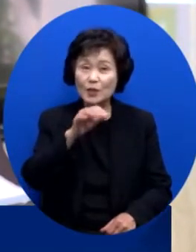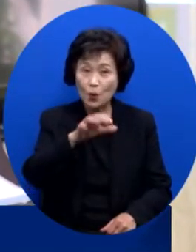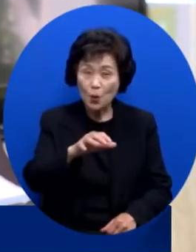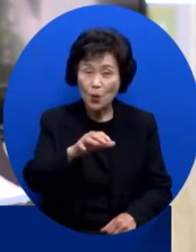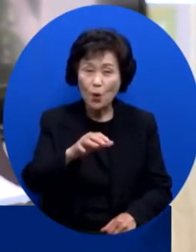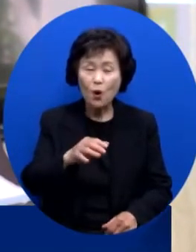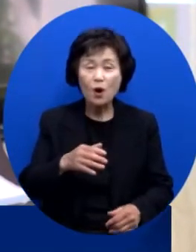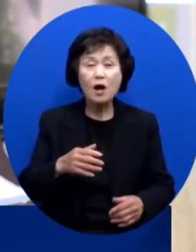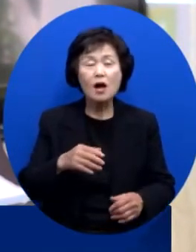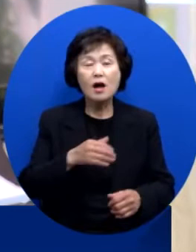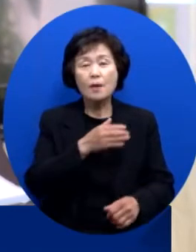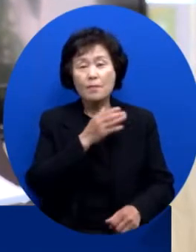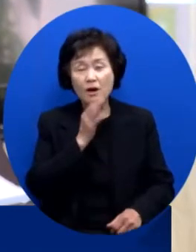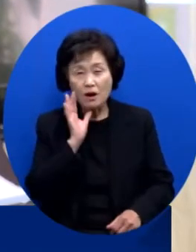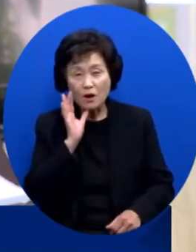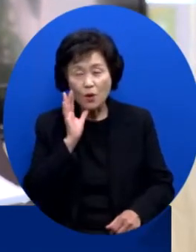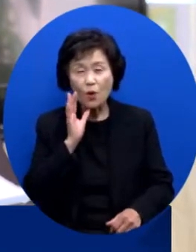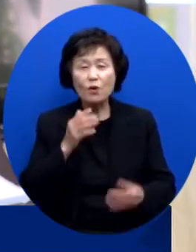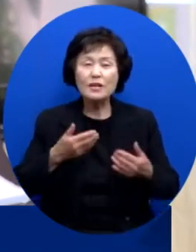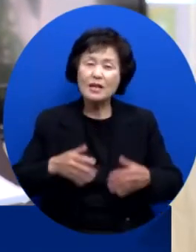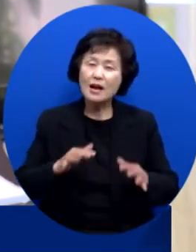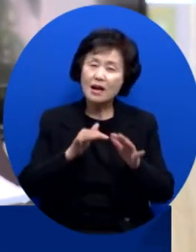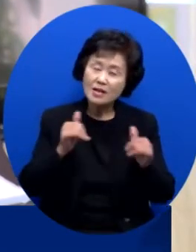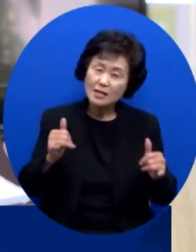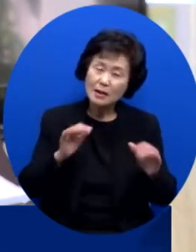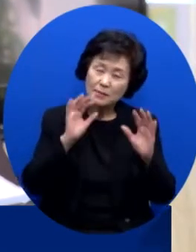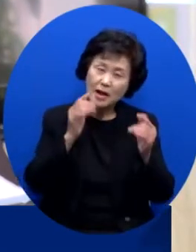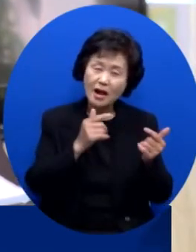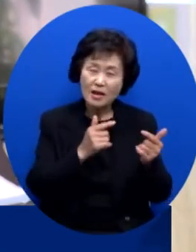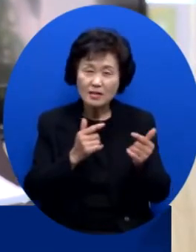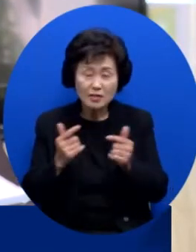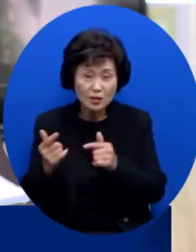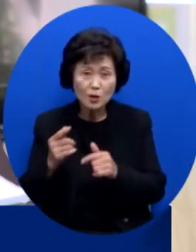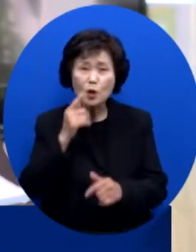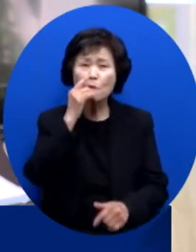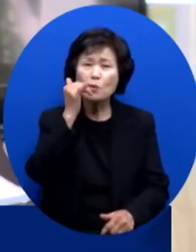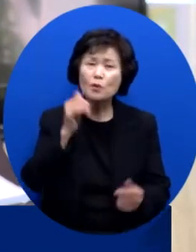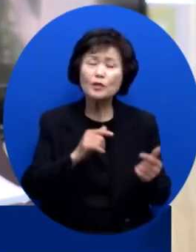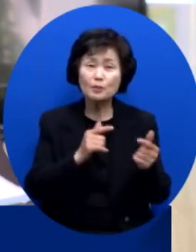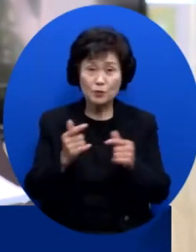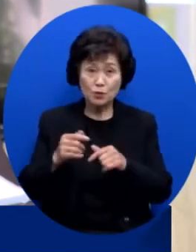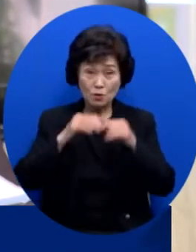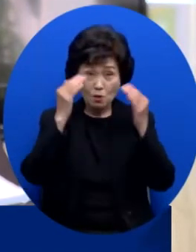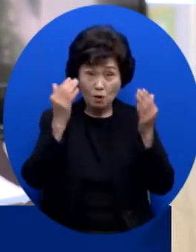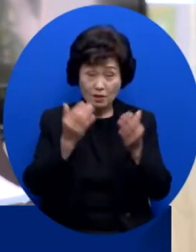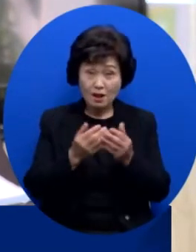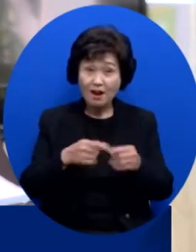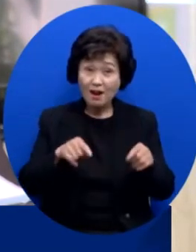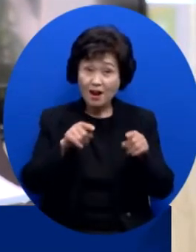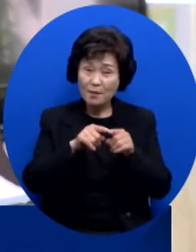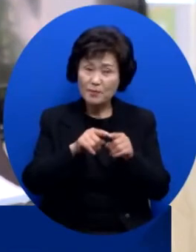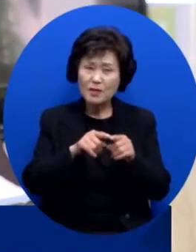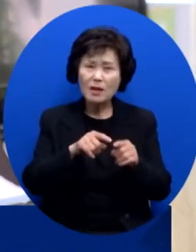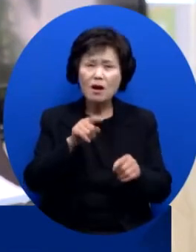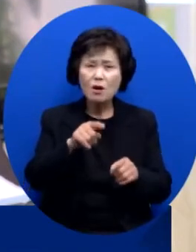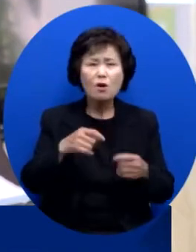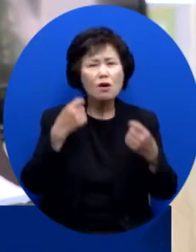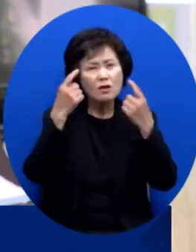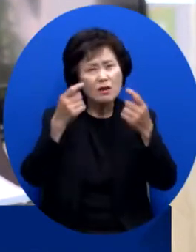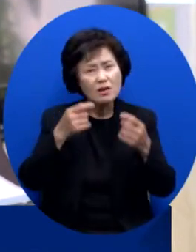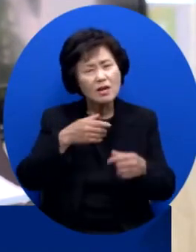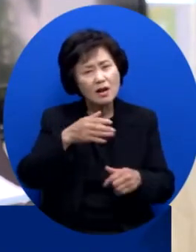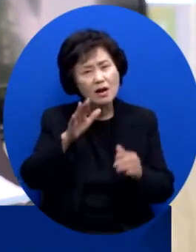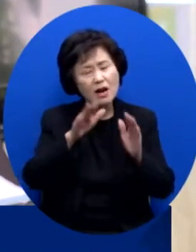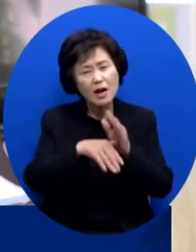혹은 노약자 아니면 저희 아이들 혹은 뭐 연로하신 저희 부모님들도 이 환경에서 소외당하거나 어렵지 않은